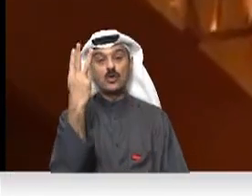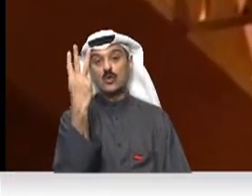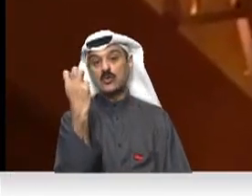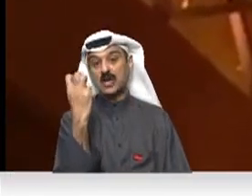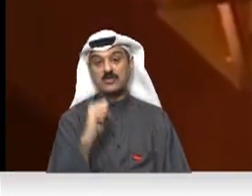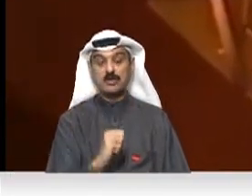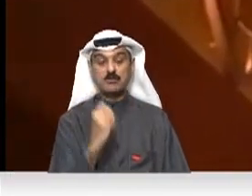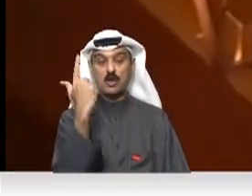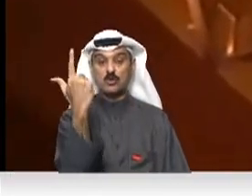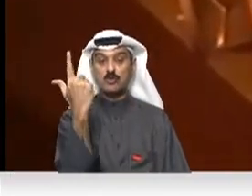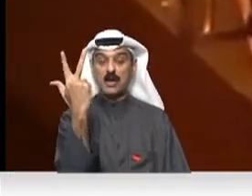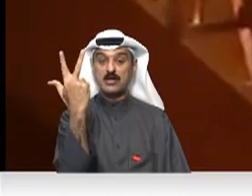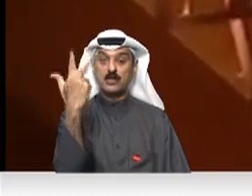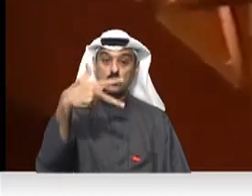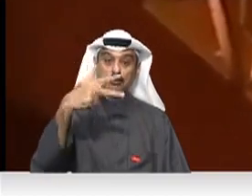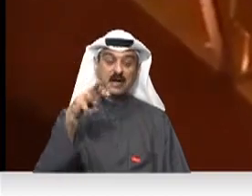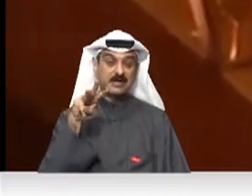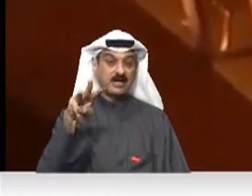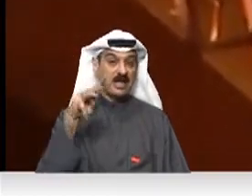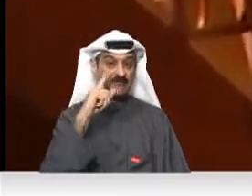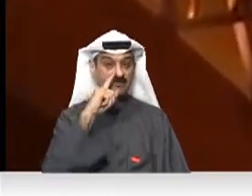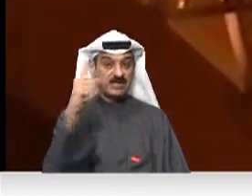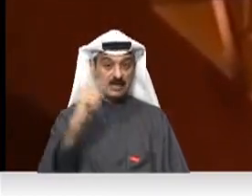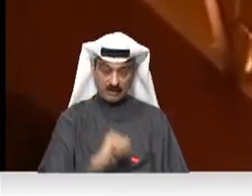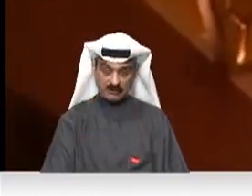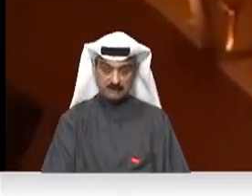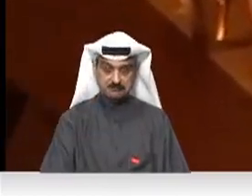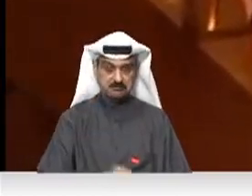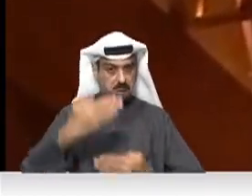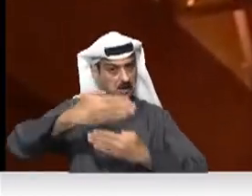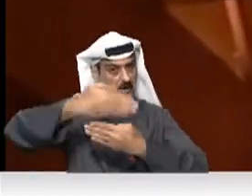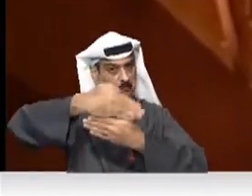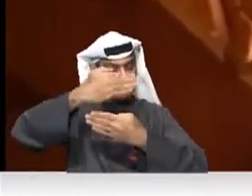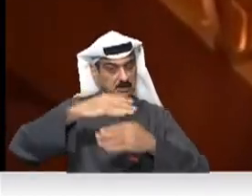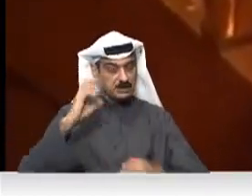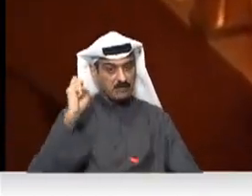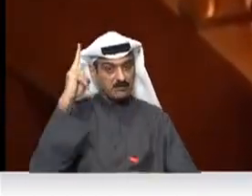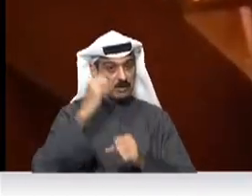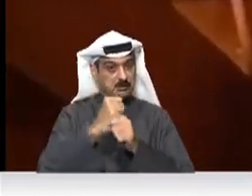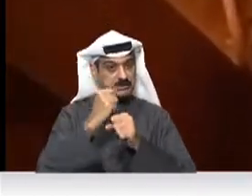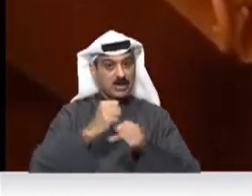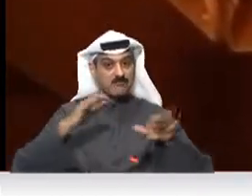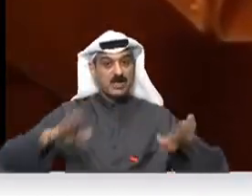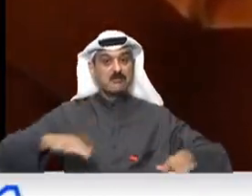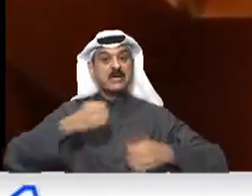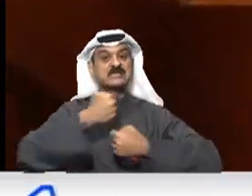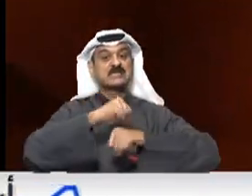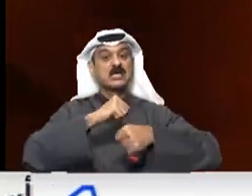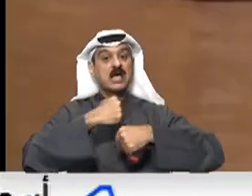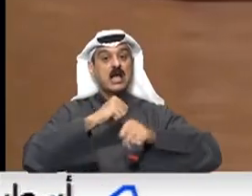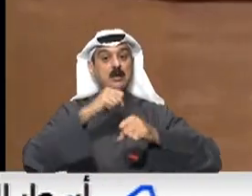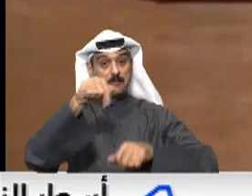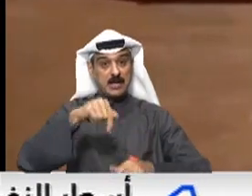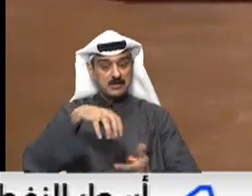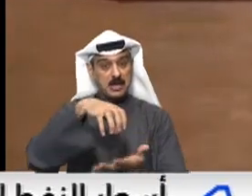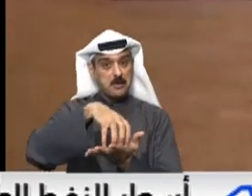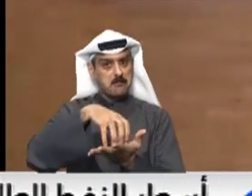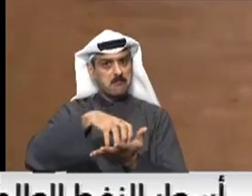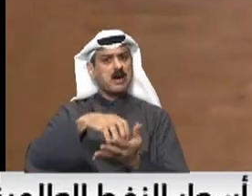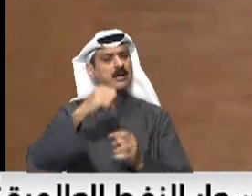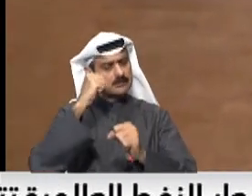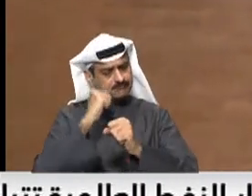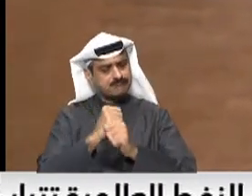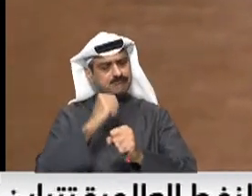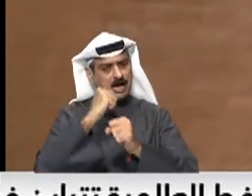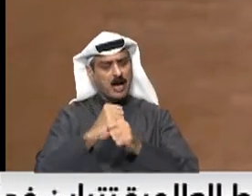3,388,000 دينار. فبناء هذا المشروع يؤكد على مدى أهمية المجلس البلدي كمؤسسة حيوية لها دورها الفعال